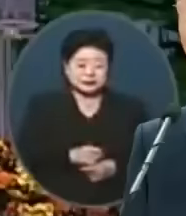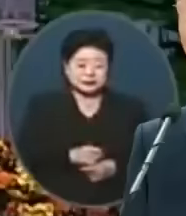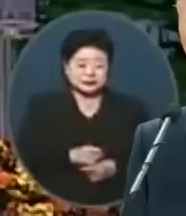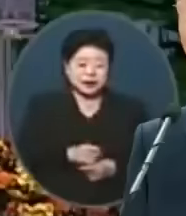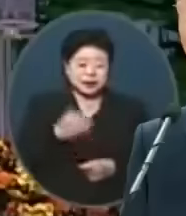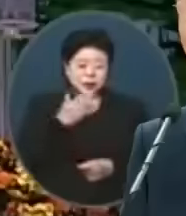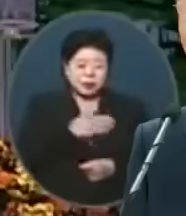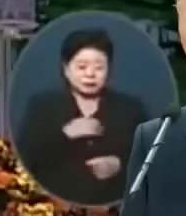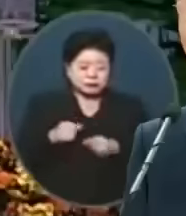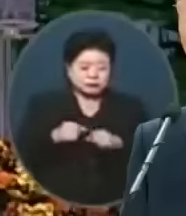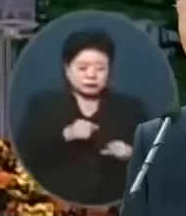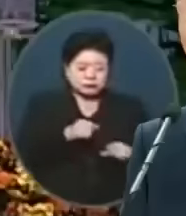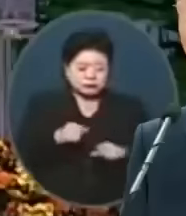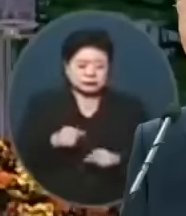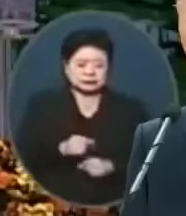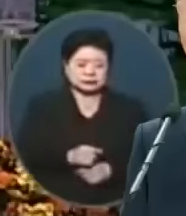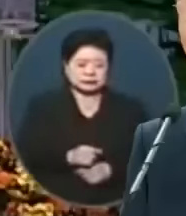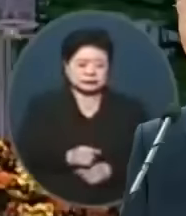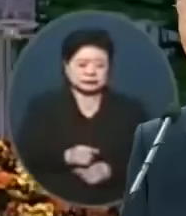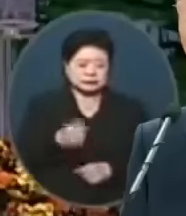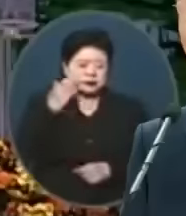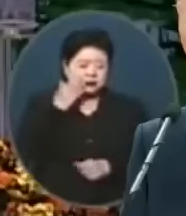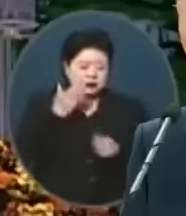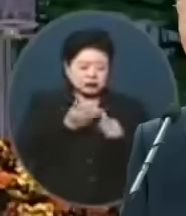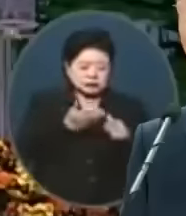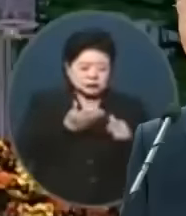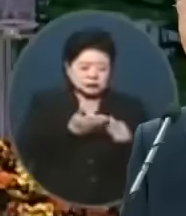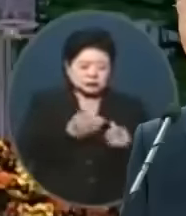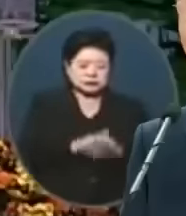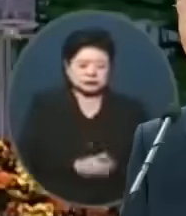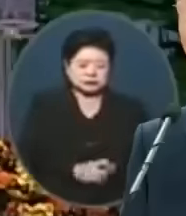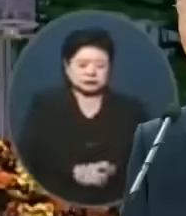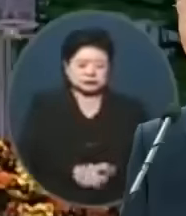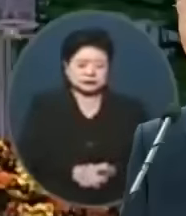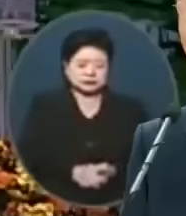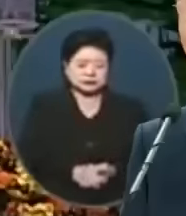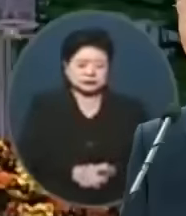신진대사에도 영향을 미칩니다.